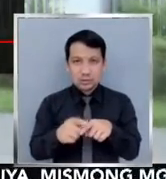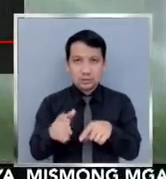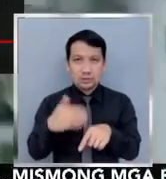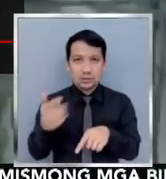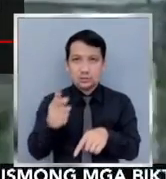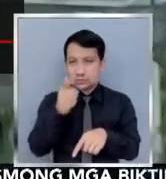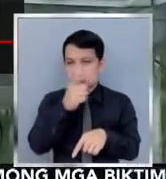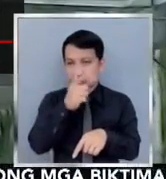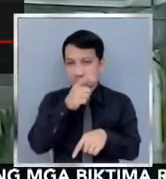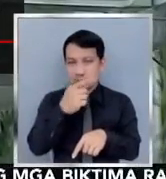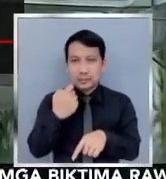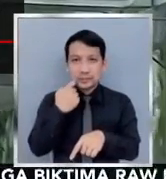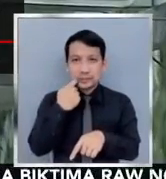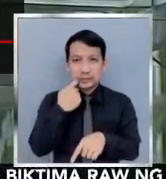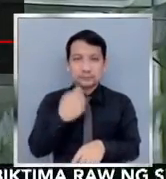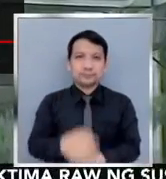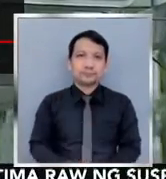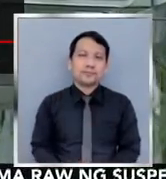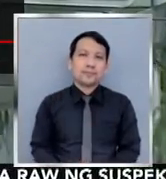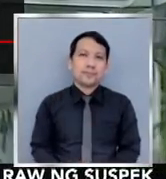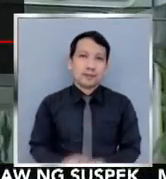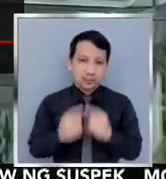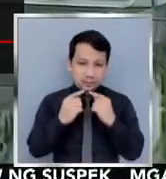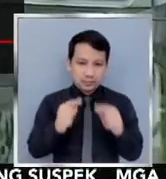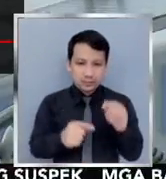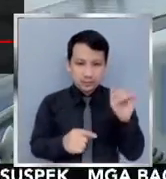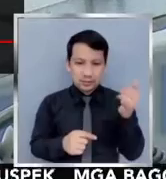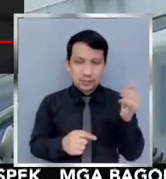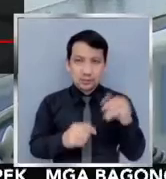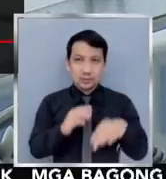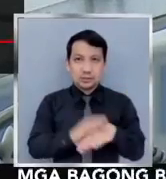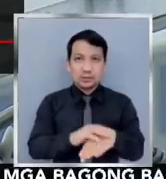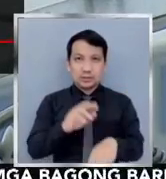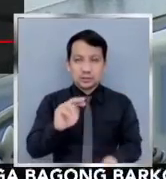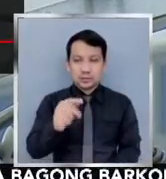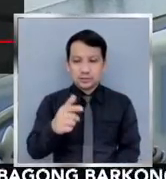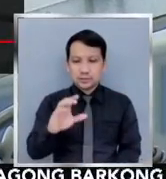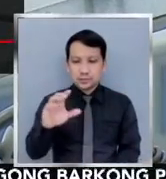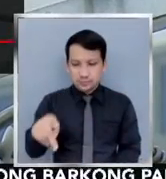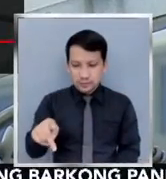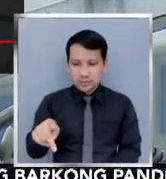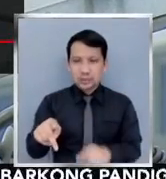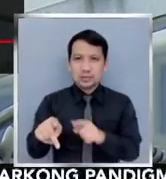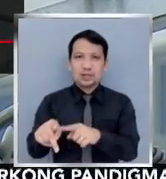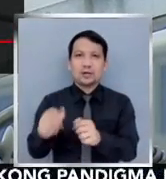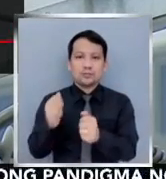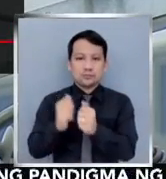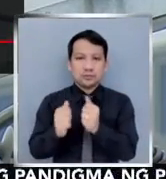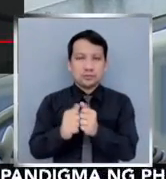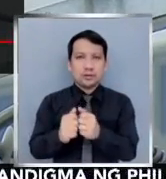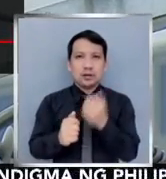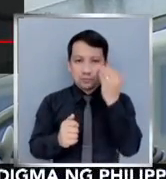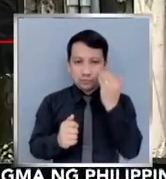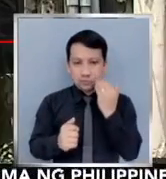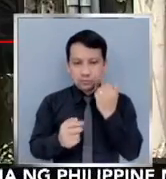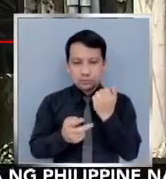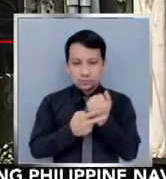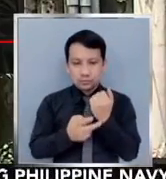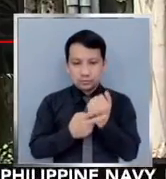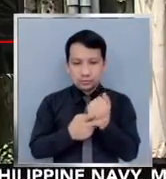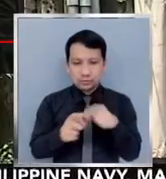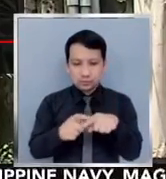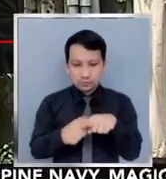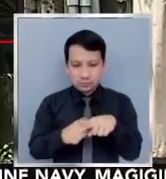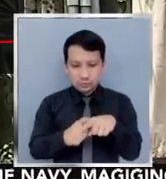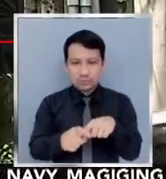kanina. Nagdeklara ng yellow alert ang NGCP na ang ibig sabihin ay hindi sapat ang reserbang kuryente.